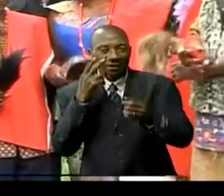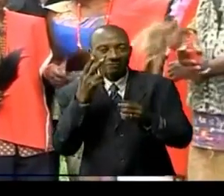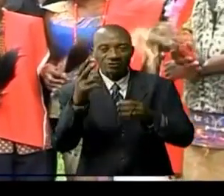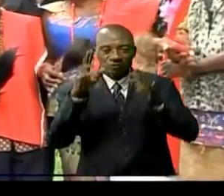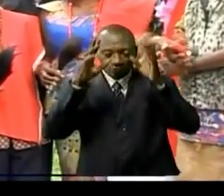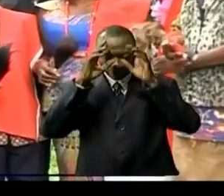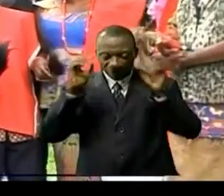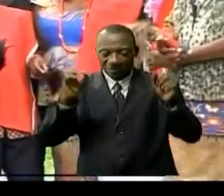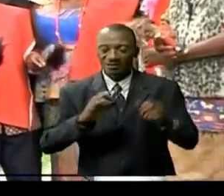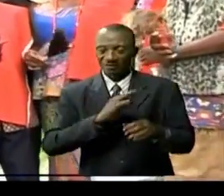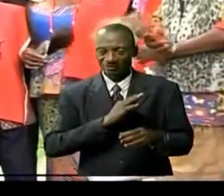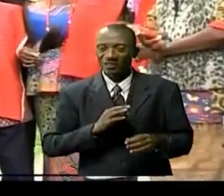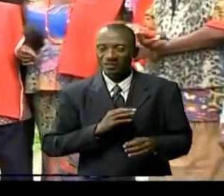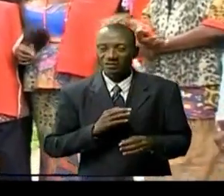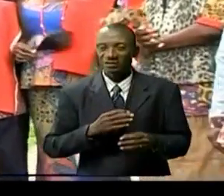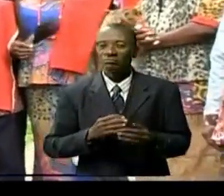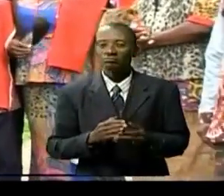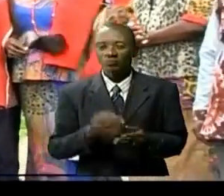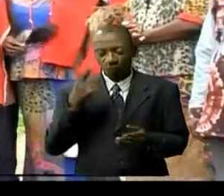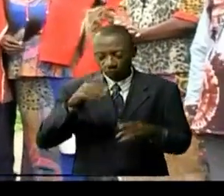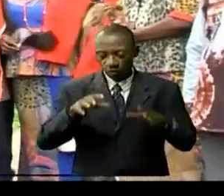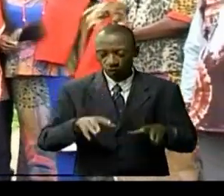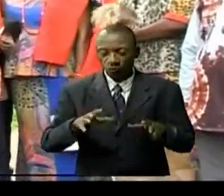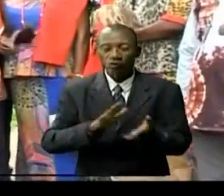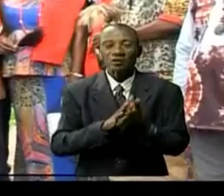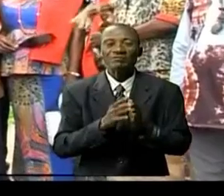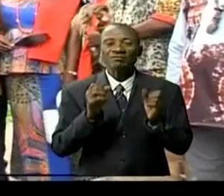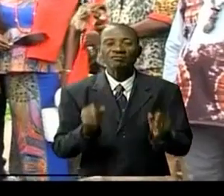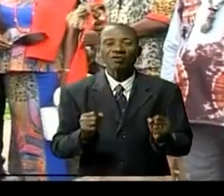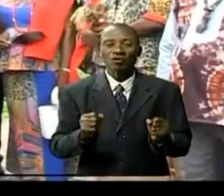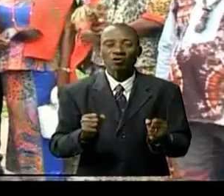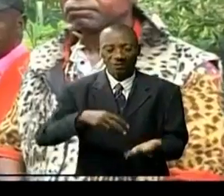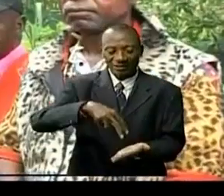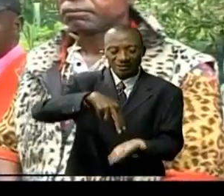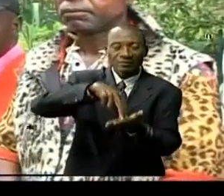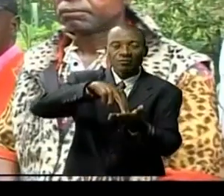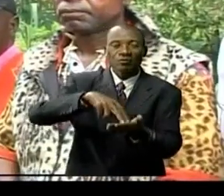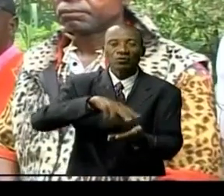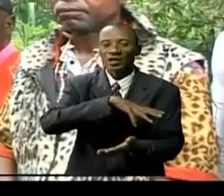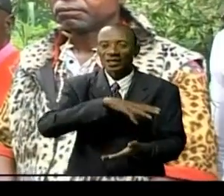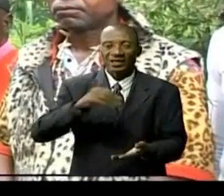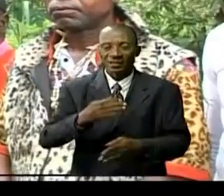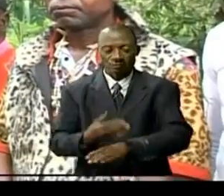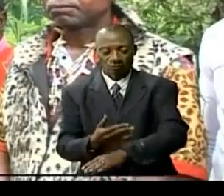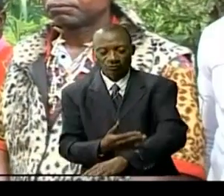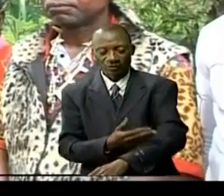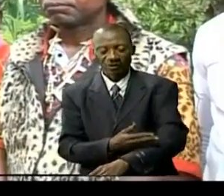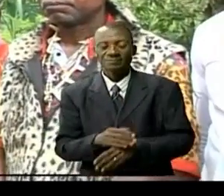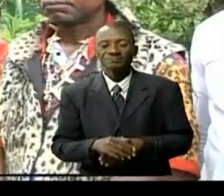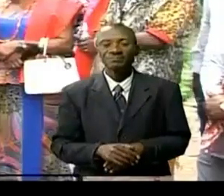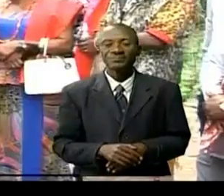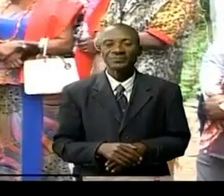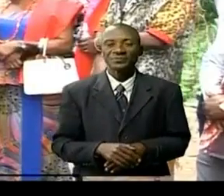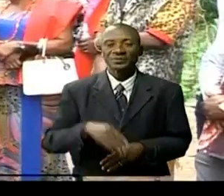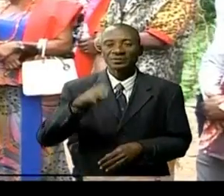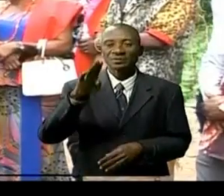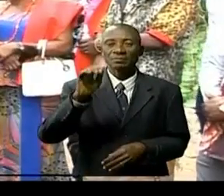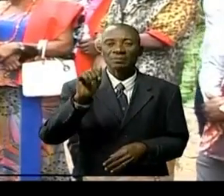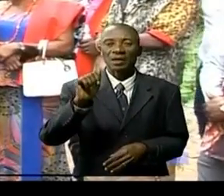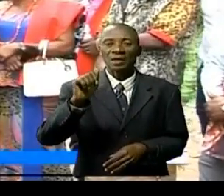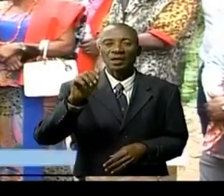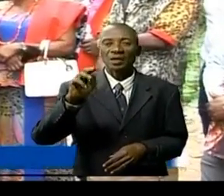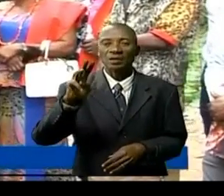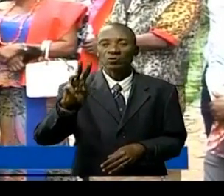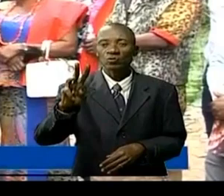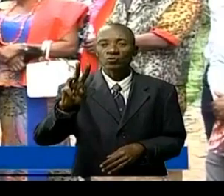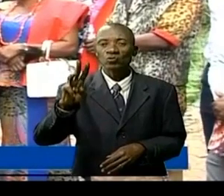tshisekedi culloden congo sont debout et pour ce père riba aumont et les batteries nous sommes derrière le chef